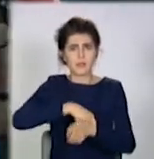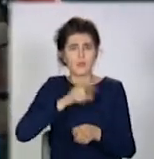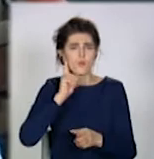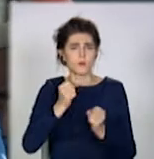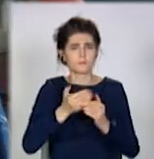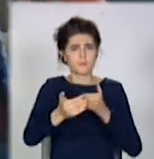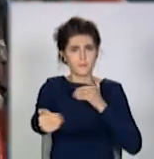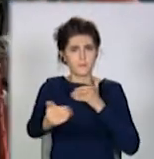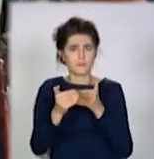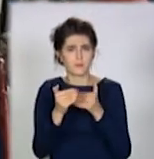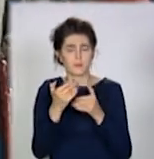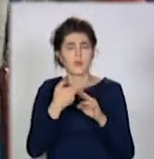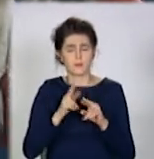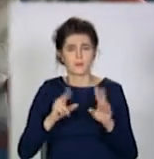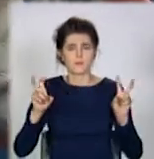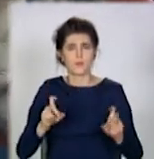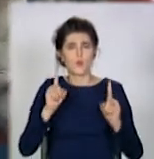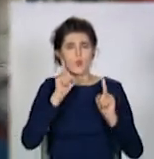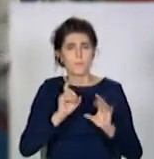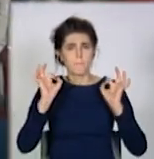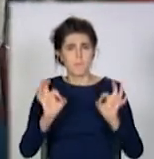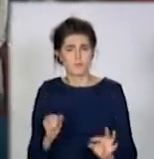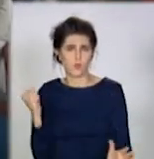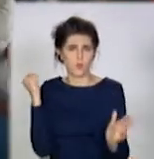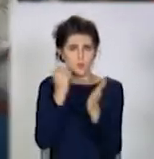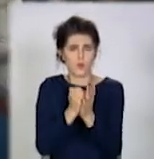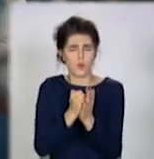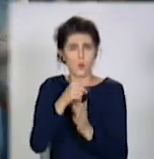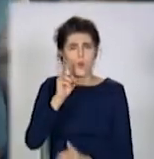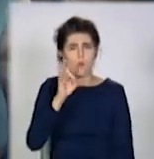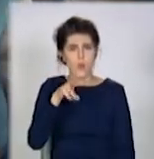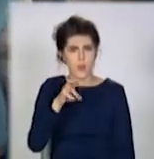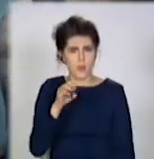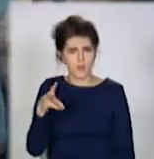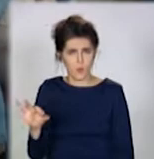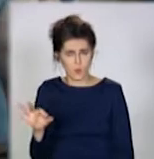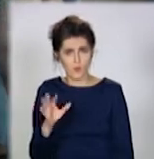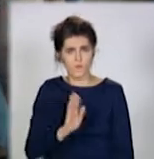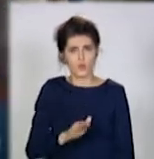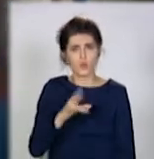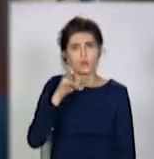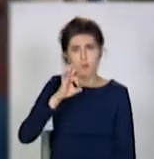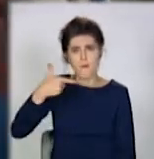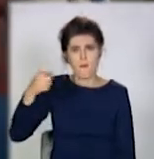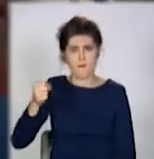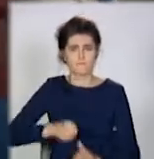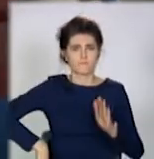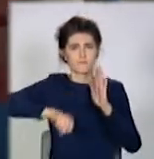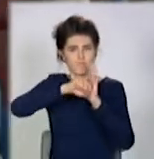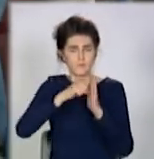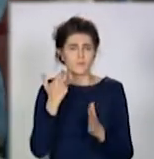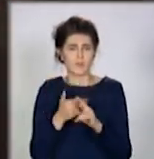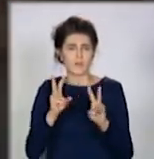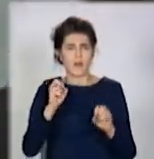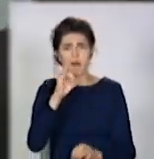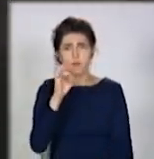нанести. Лучше сделать это вот здесь. Давайте нанесём удар коленом. Шаг левой ногой вперёд. Да, видите?